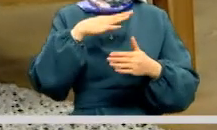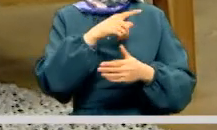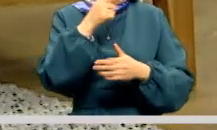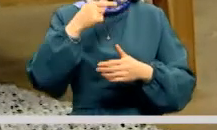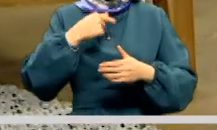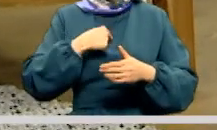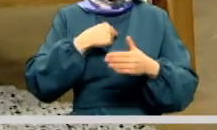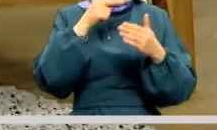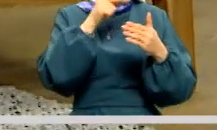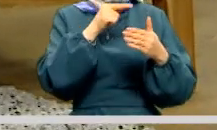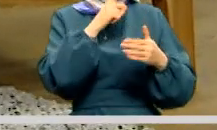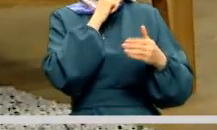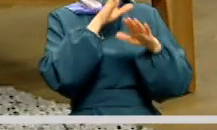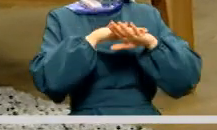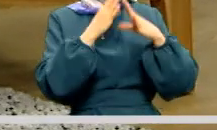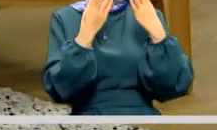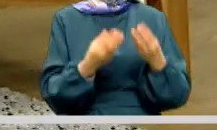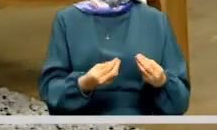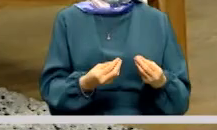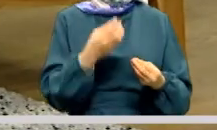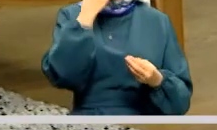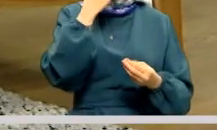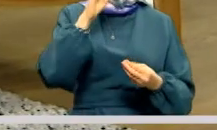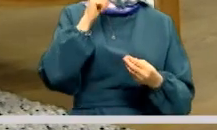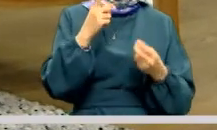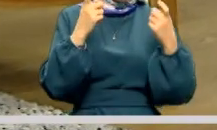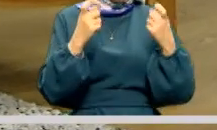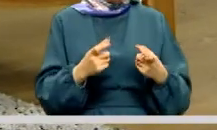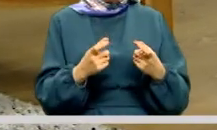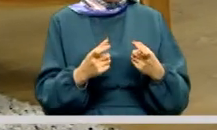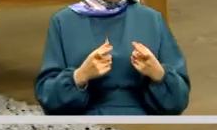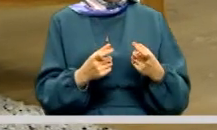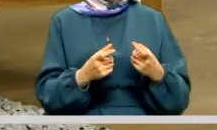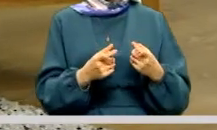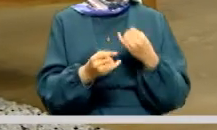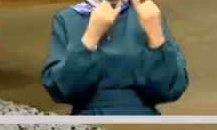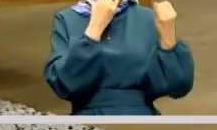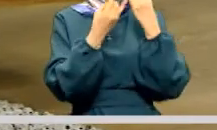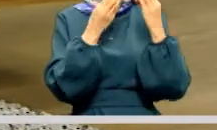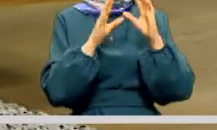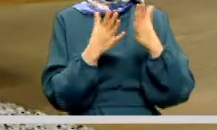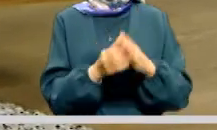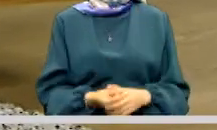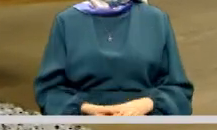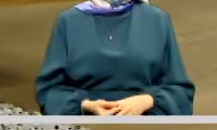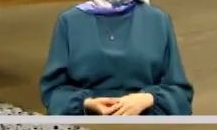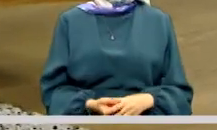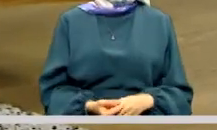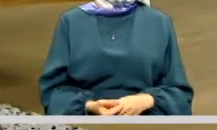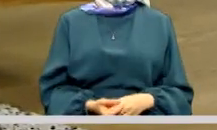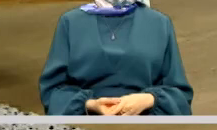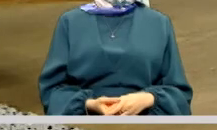ve hiç beklenmedik olmadık bir yerde de çok farklı bir muamele ile Evet gereksiz bir tartışmaya da